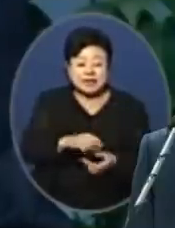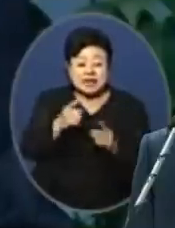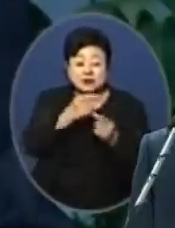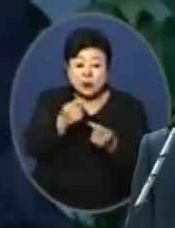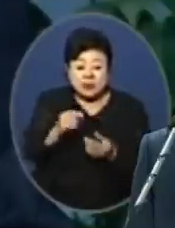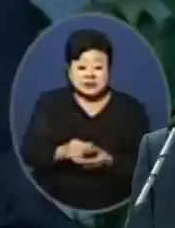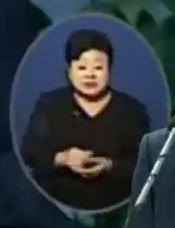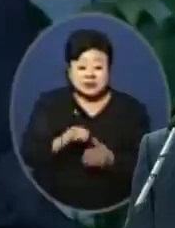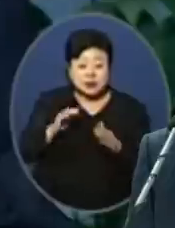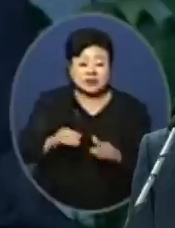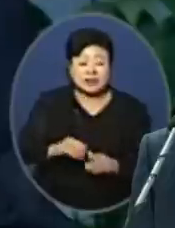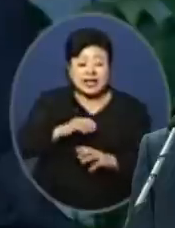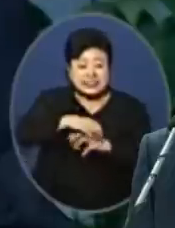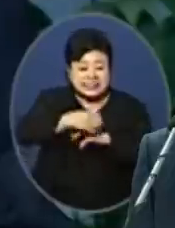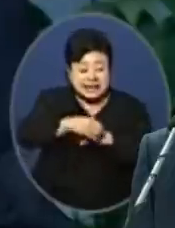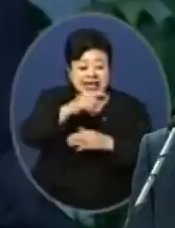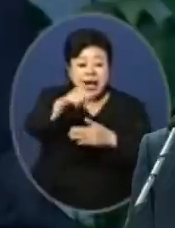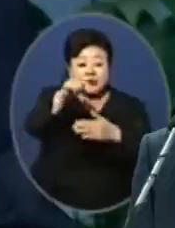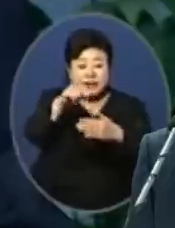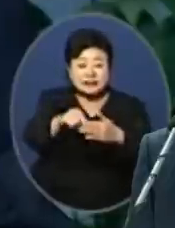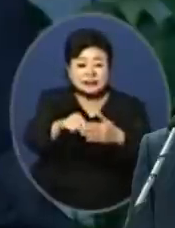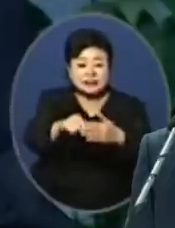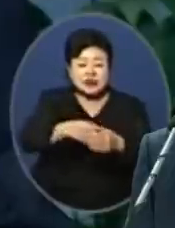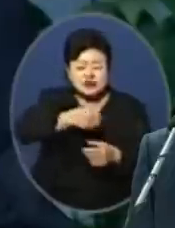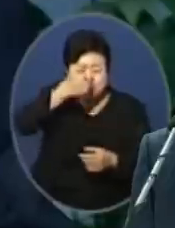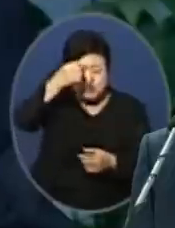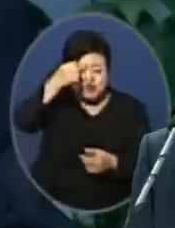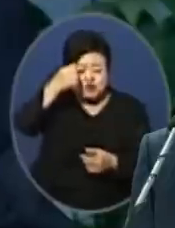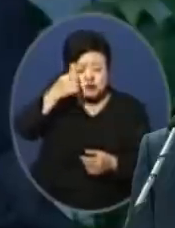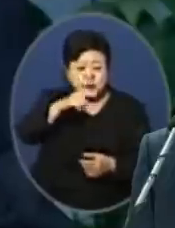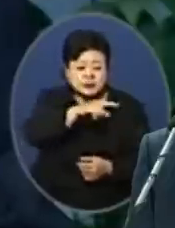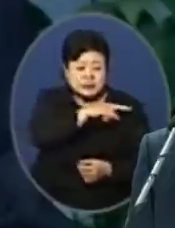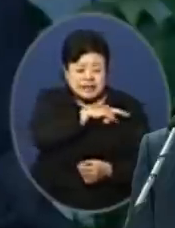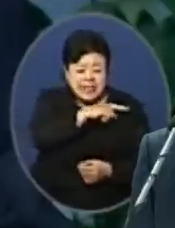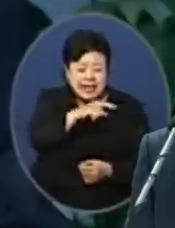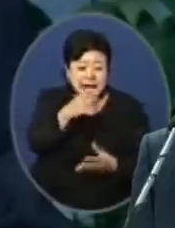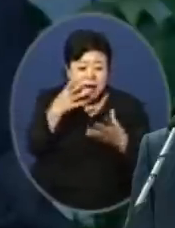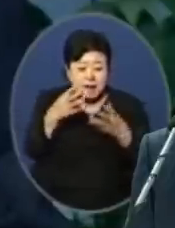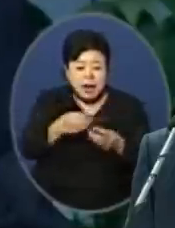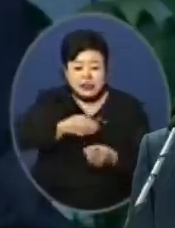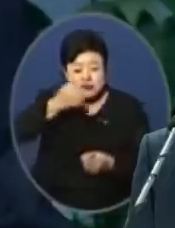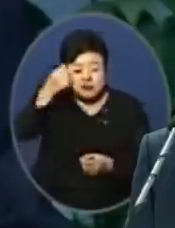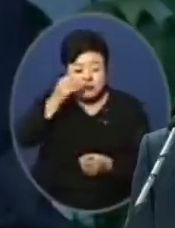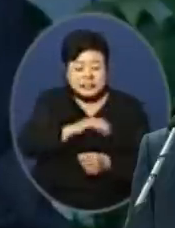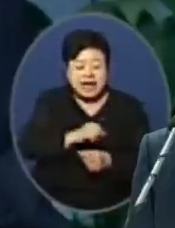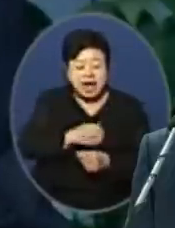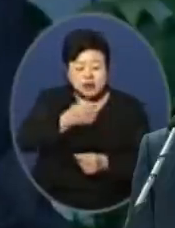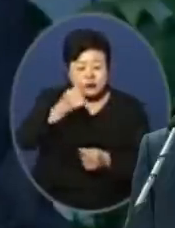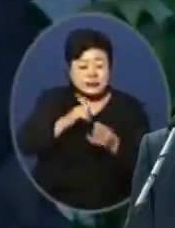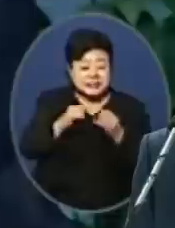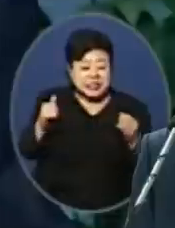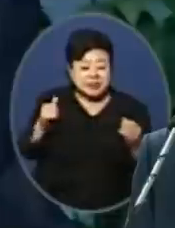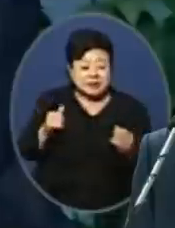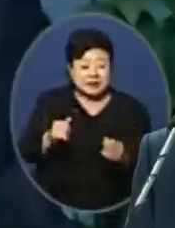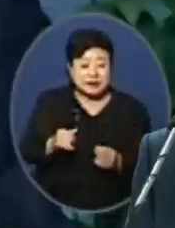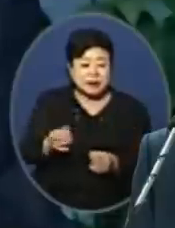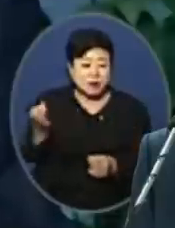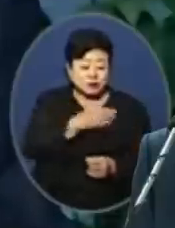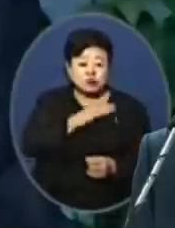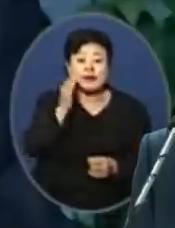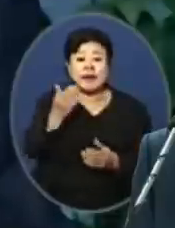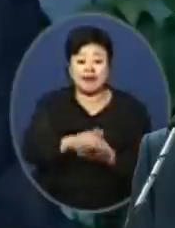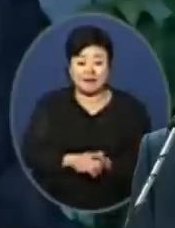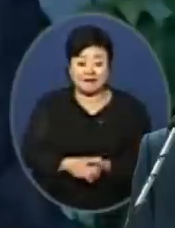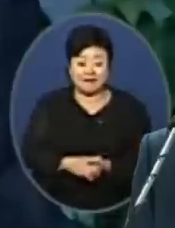것처럼 오늘 세계 가운데서 꿈을 제일 많이 꾸고 잘 꾸는 민족이 제일 잘 사는 민족이